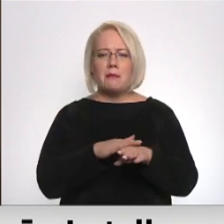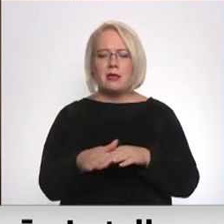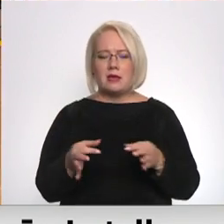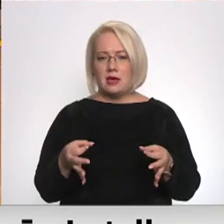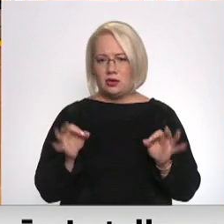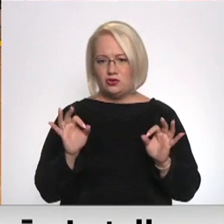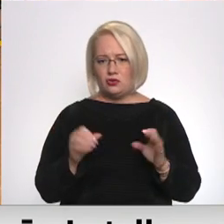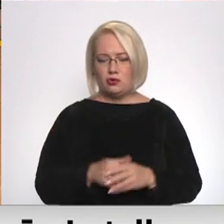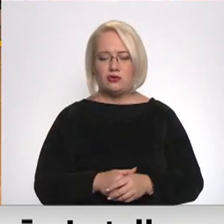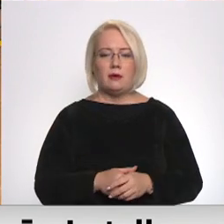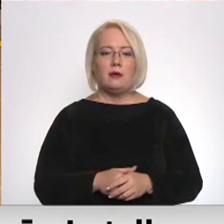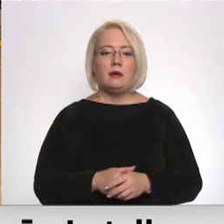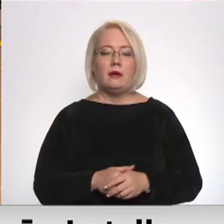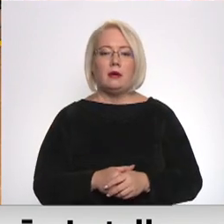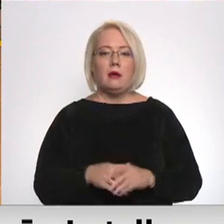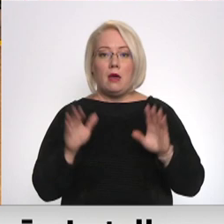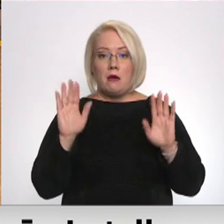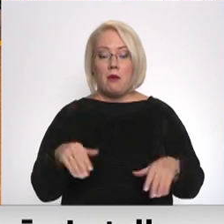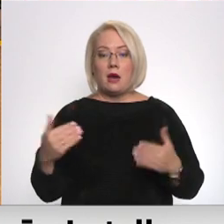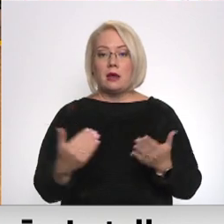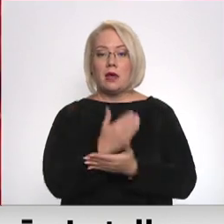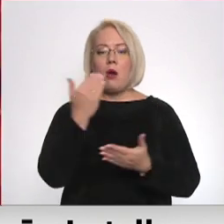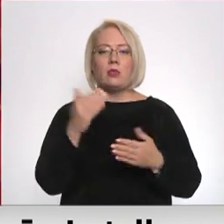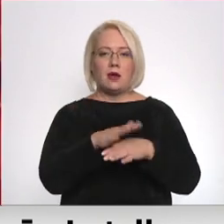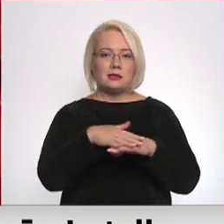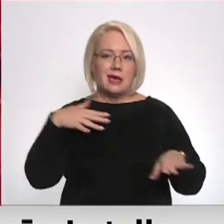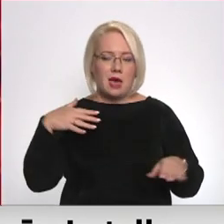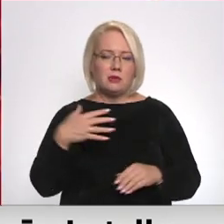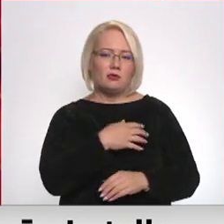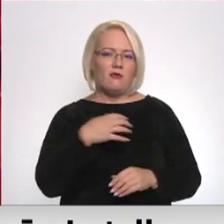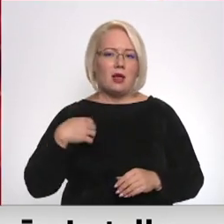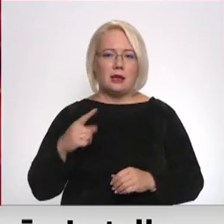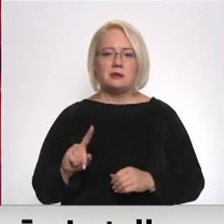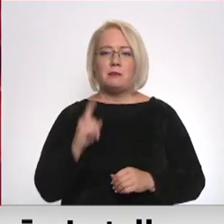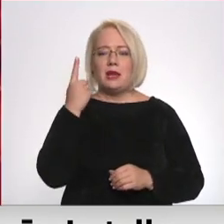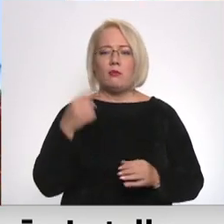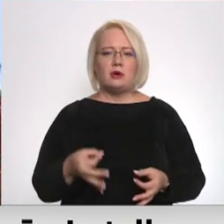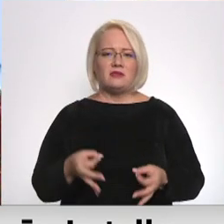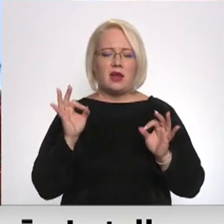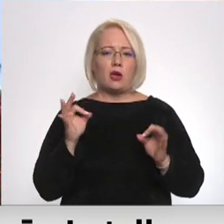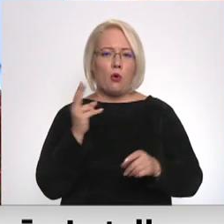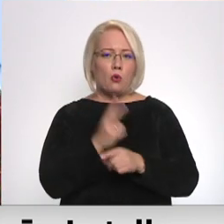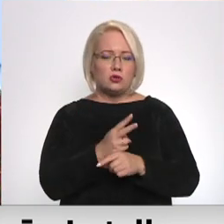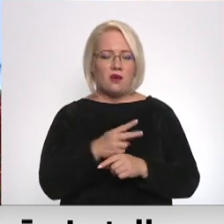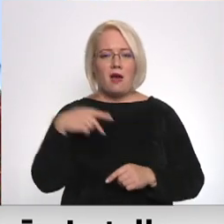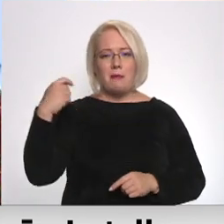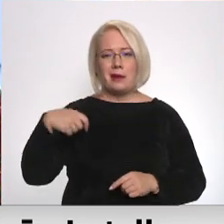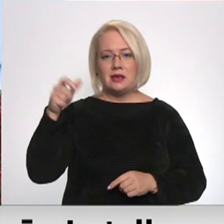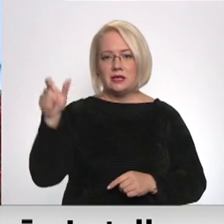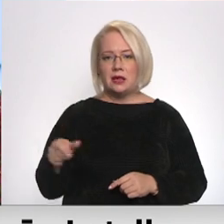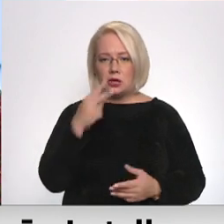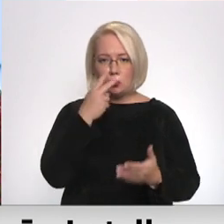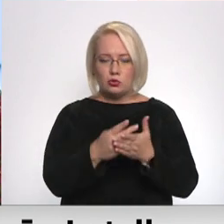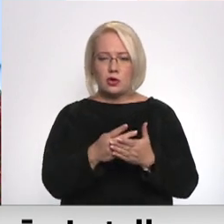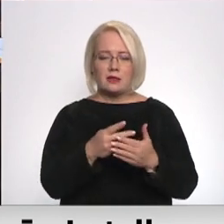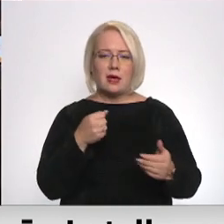izšķiroša. Par jaunās saimas un valdības pirmo un svarīgāko uzdevumu Egils Levits uzskata tikt galā